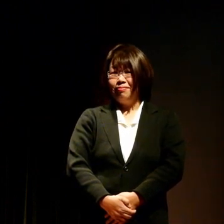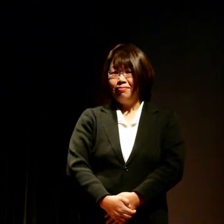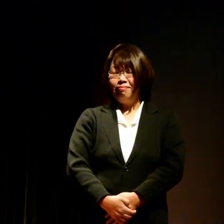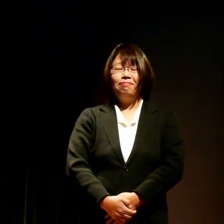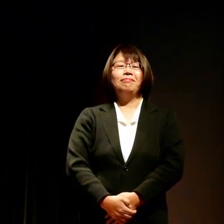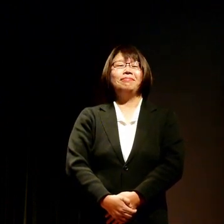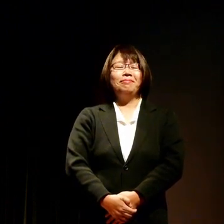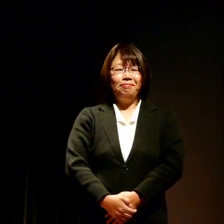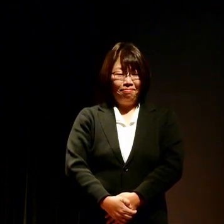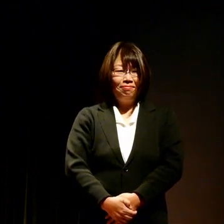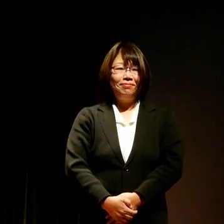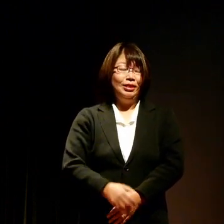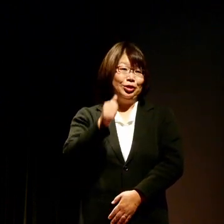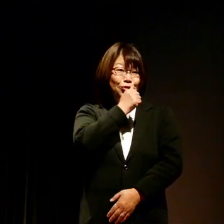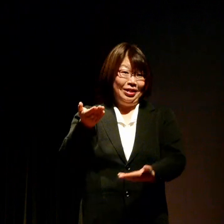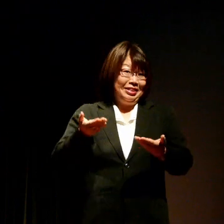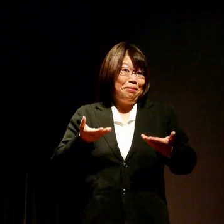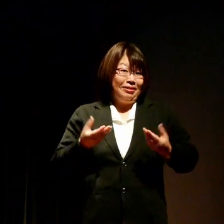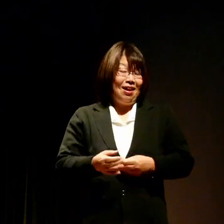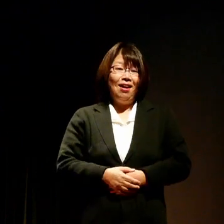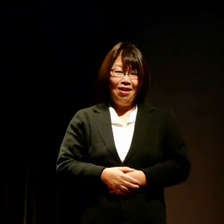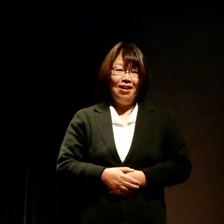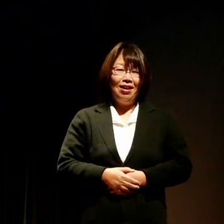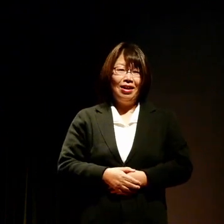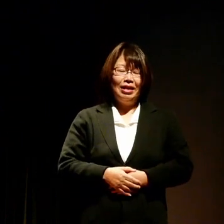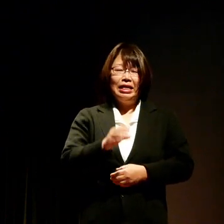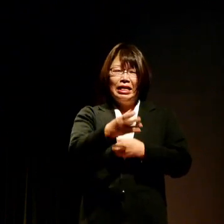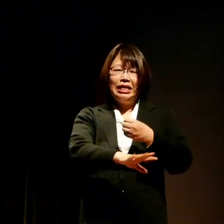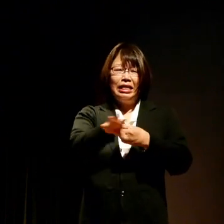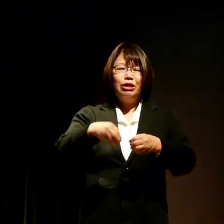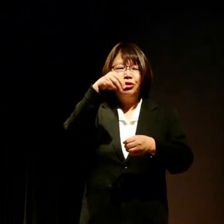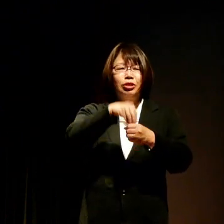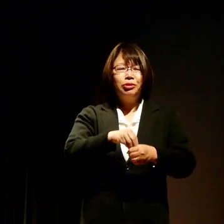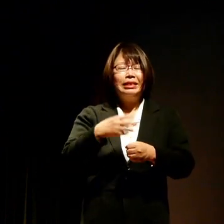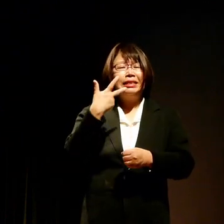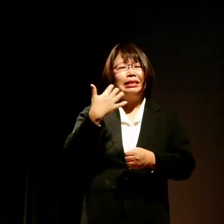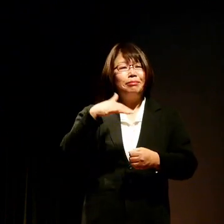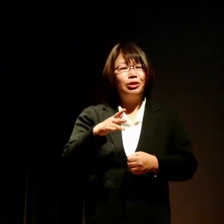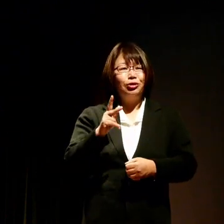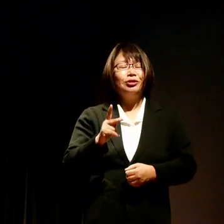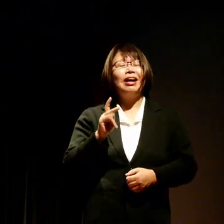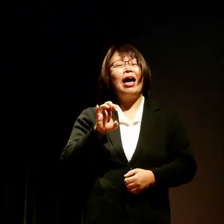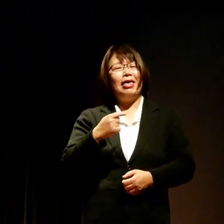はい、ご紹介に預かりましたインクルーシブパティシエの清水佳代です。